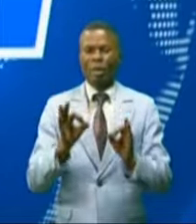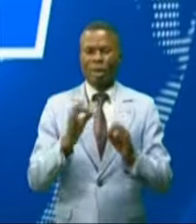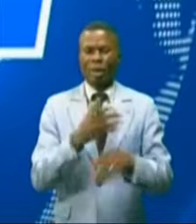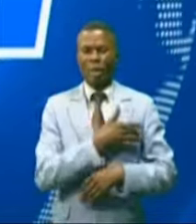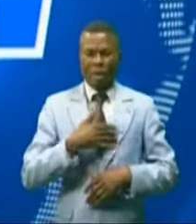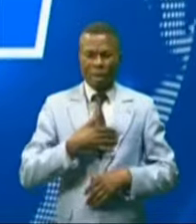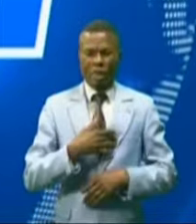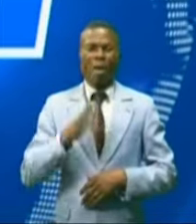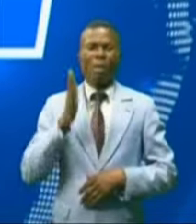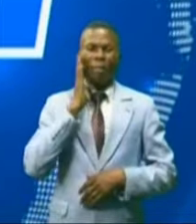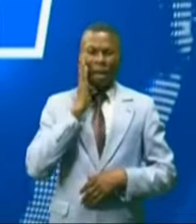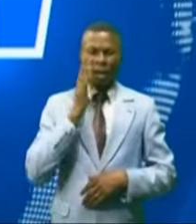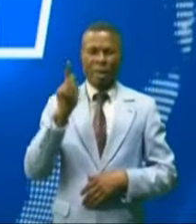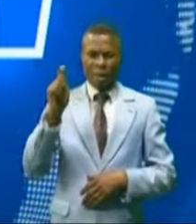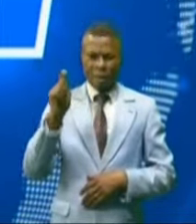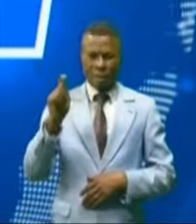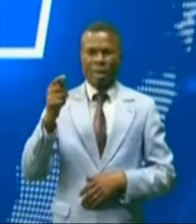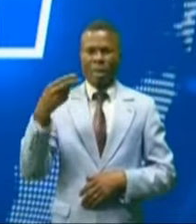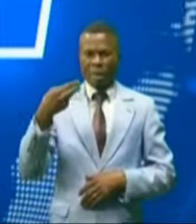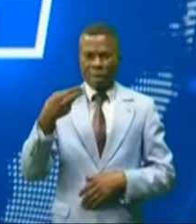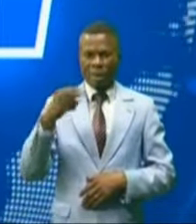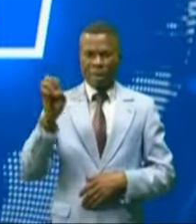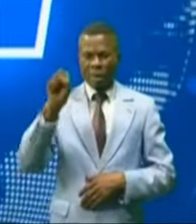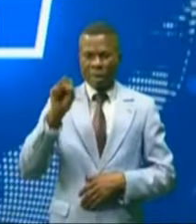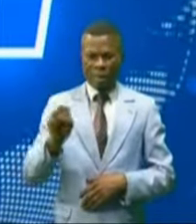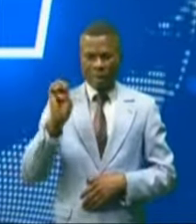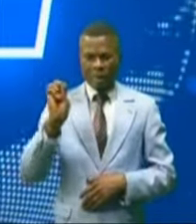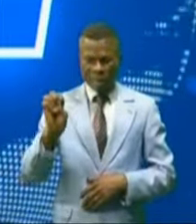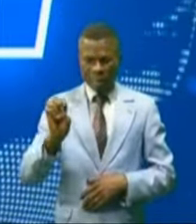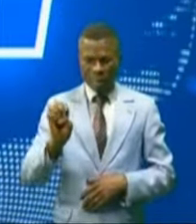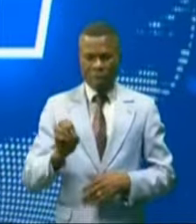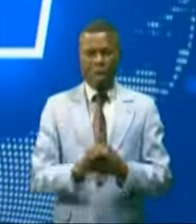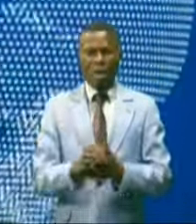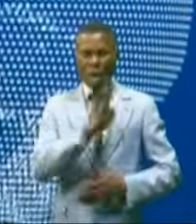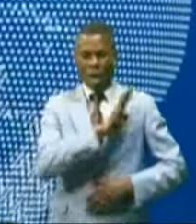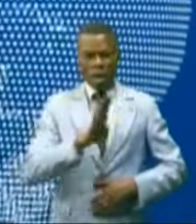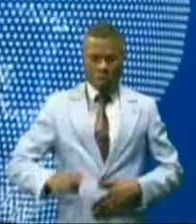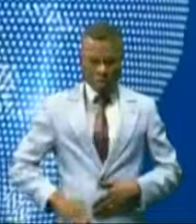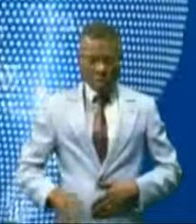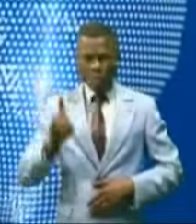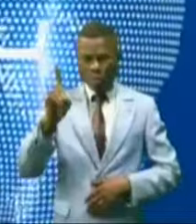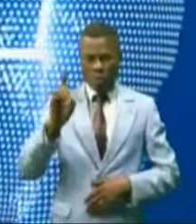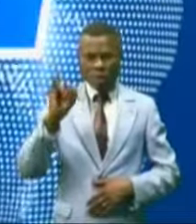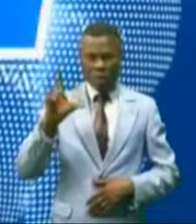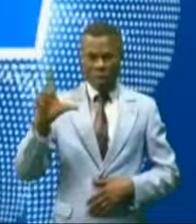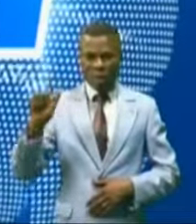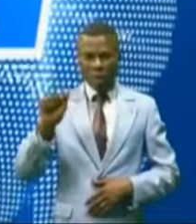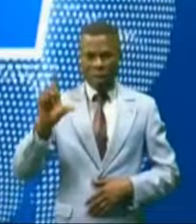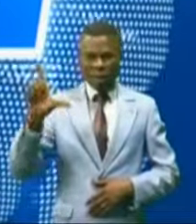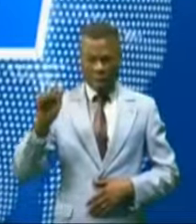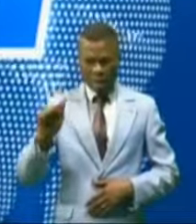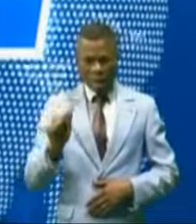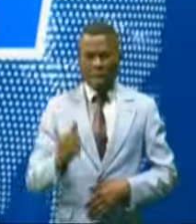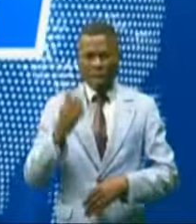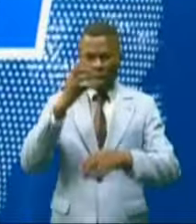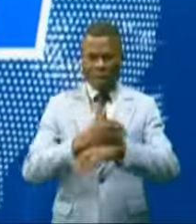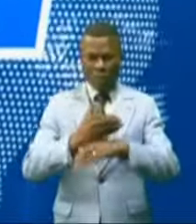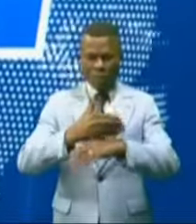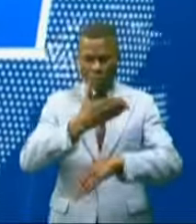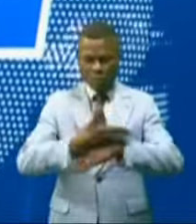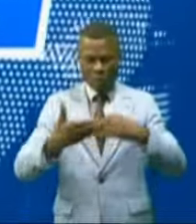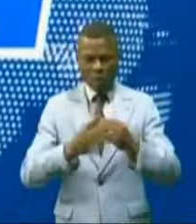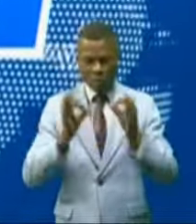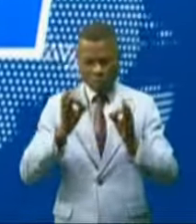dénommé Marie-Thérèse Masuka à la bourgmestre de Dilala dont le Lualaba a posé la première pierre de construction de